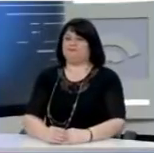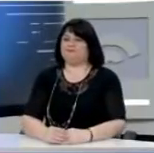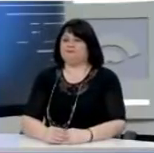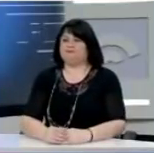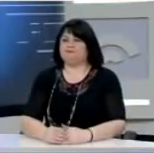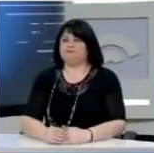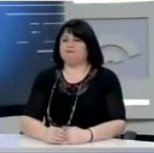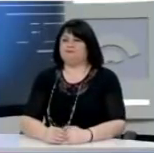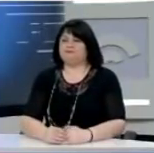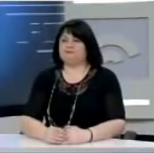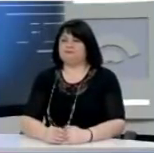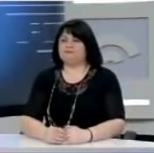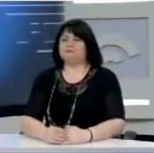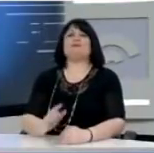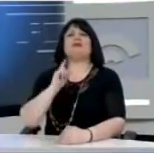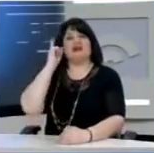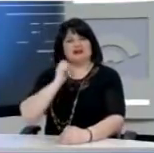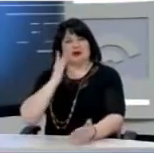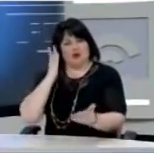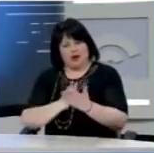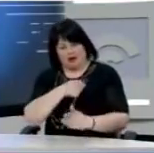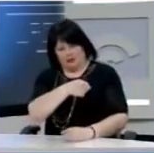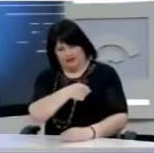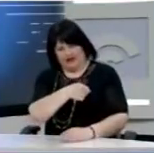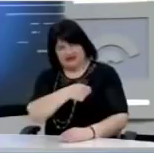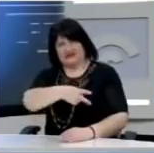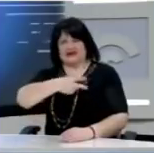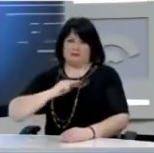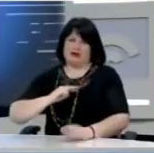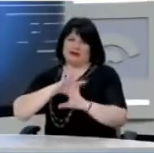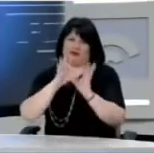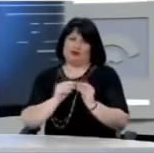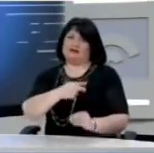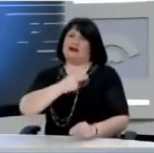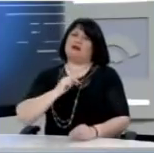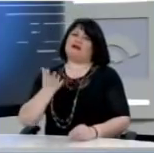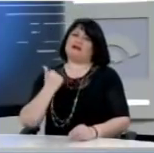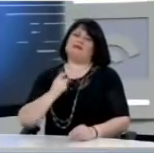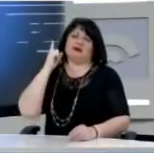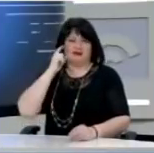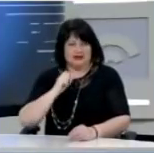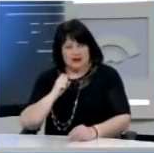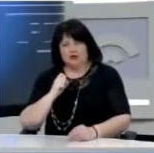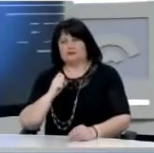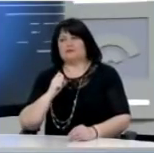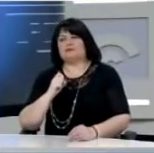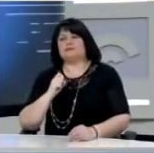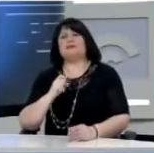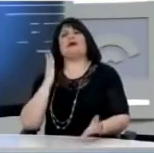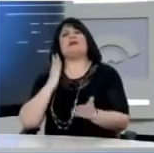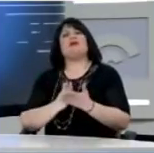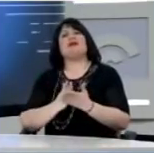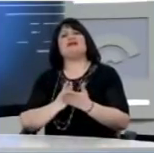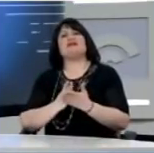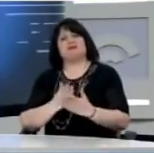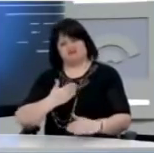Ξέρω ότι η επιλογή σας είναι να μην απαντήσετε σε όλα αυτά. Ξέρω ότι η επιλογή σας θα